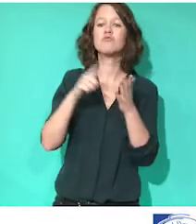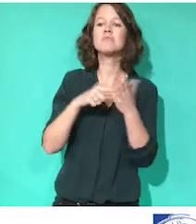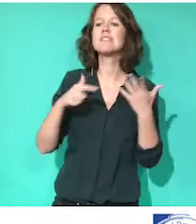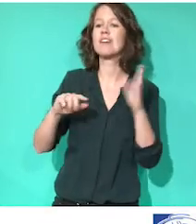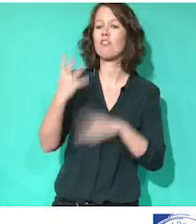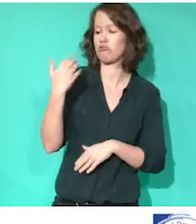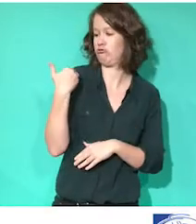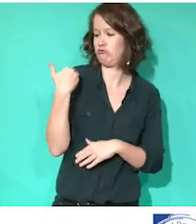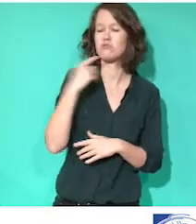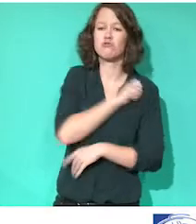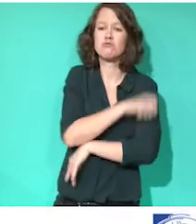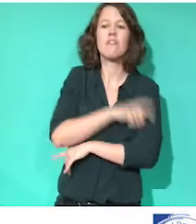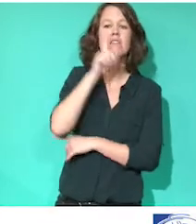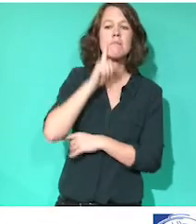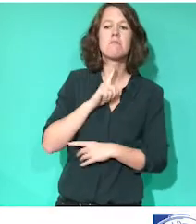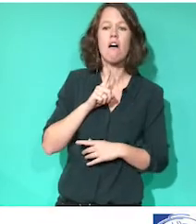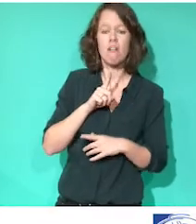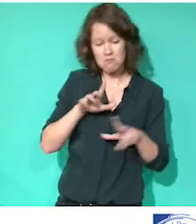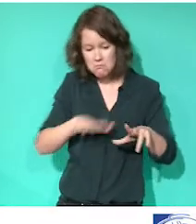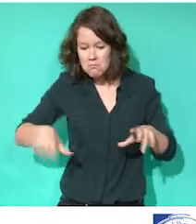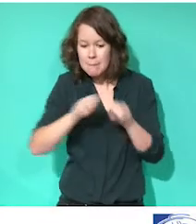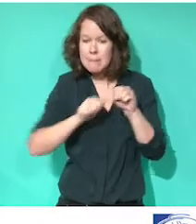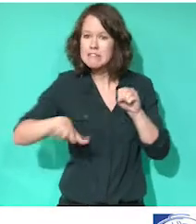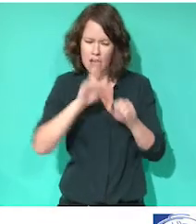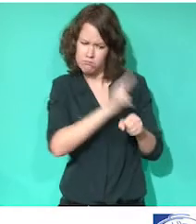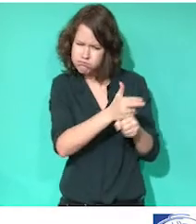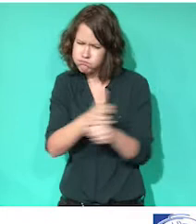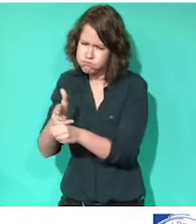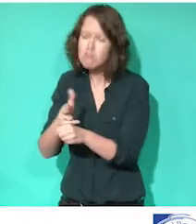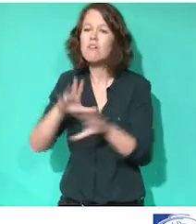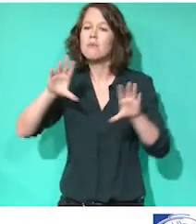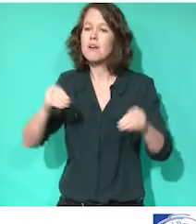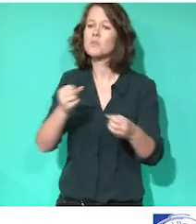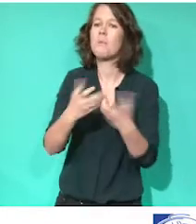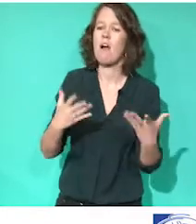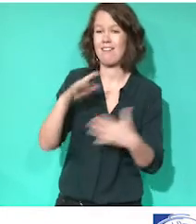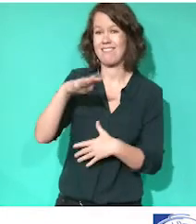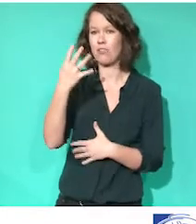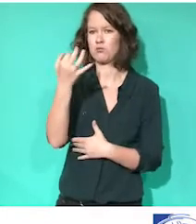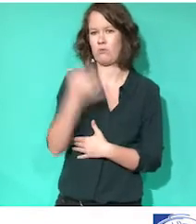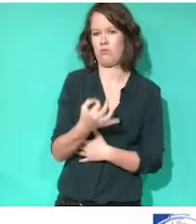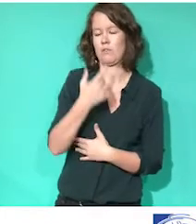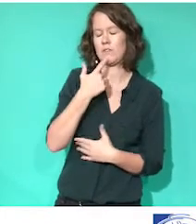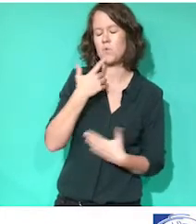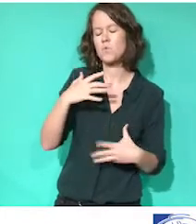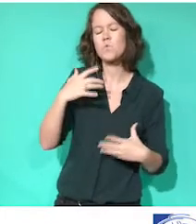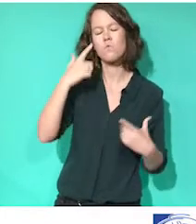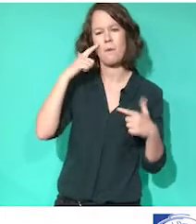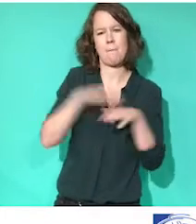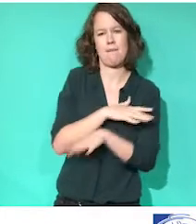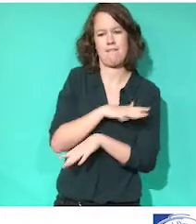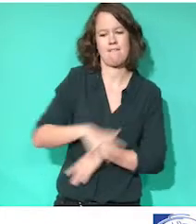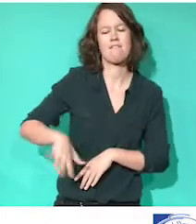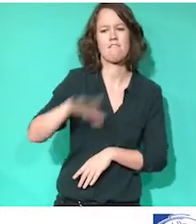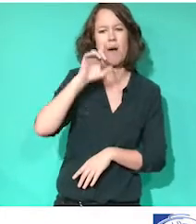représente 14% de l'espace consacré au sport par les médias. Donc là aussi, sur la visibilité importante aussi. Ce qui est une absurdité,